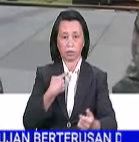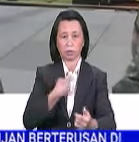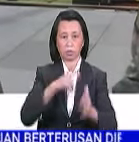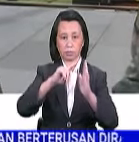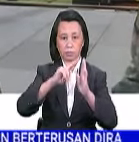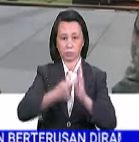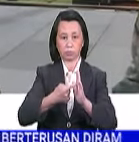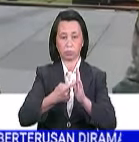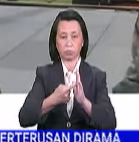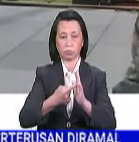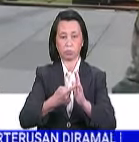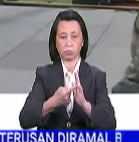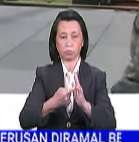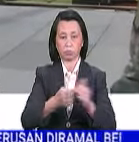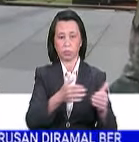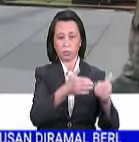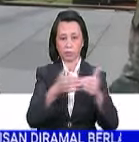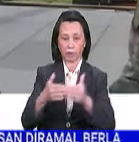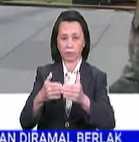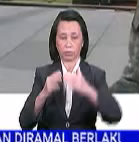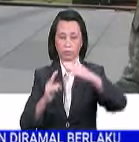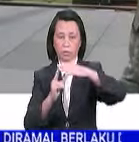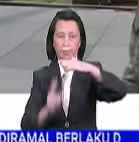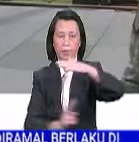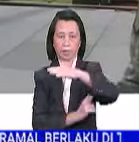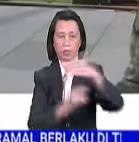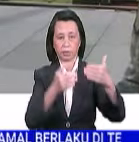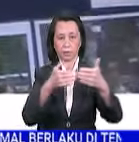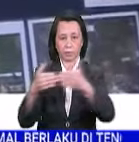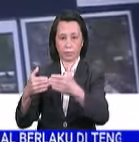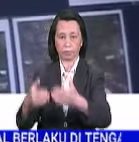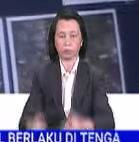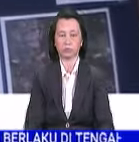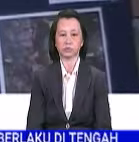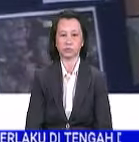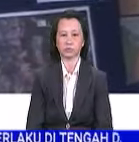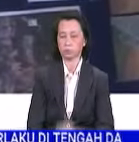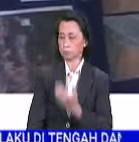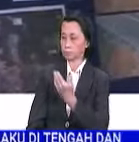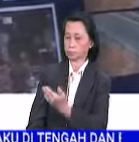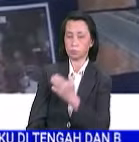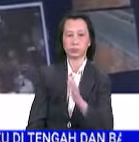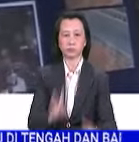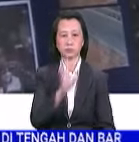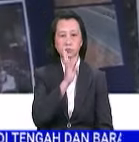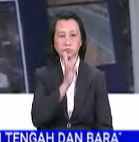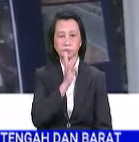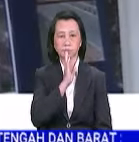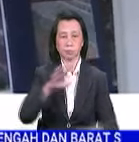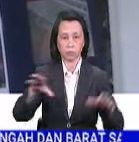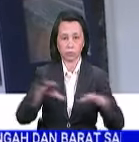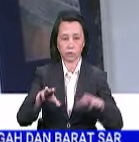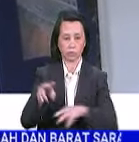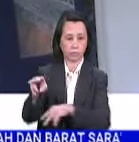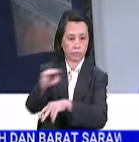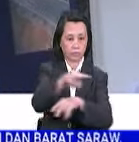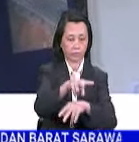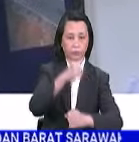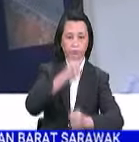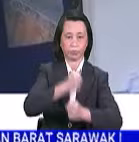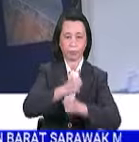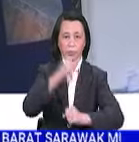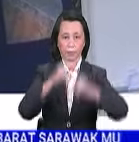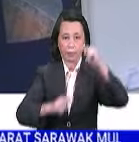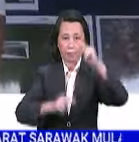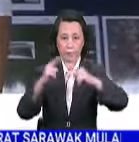mulakan penyambungan jambatan yang ada. Beliau berkata demikian ketika melakukan tinjauan kerja